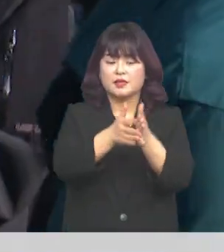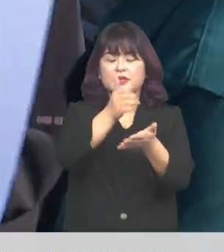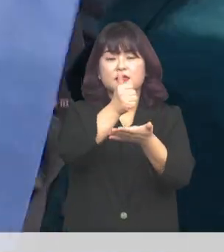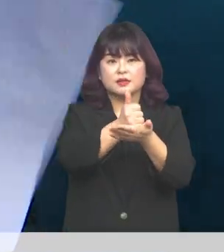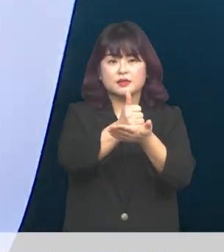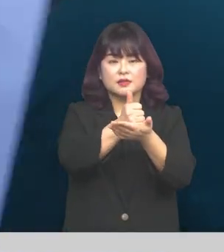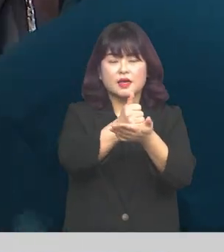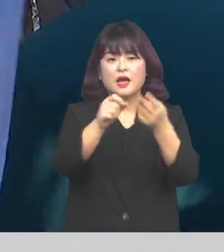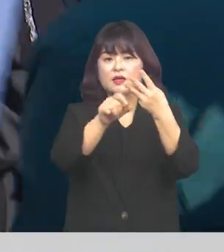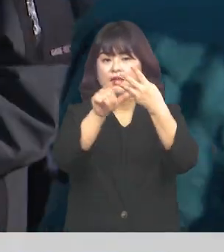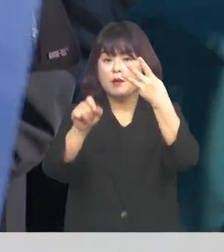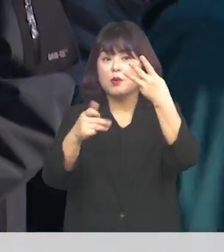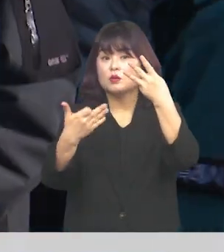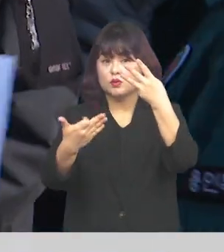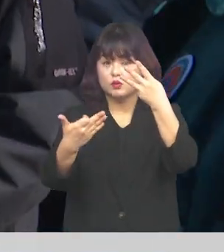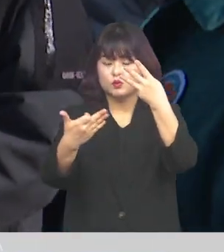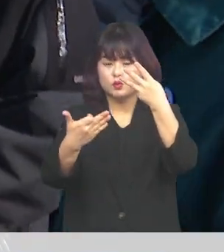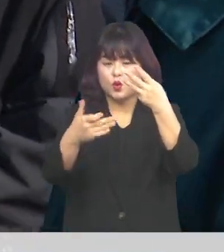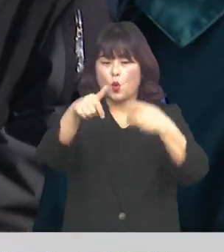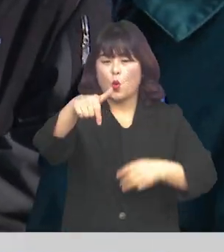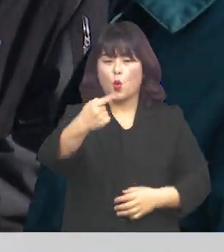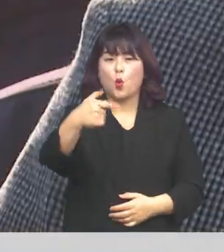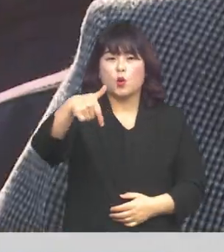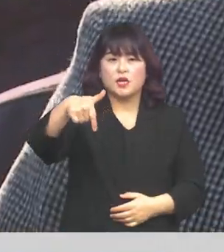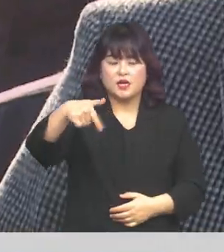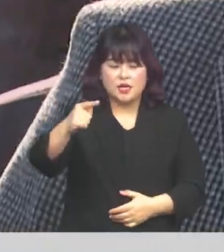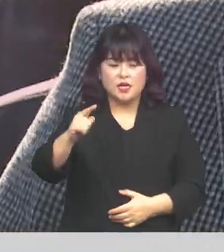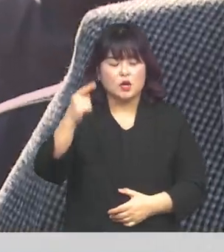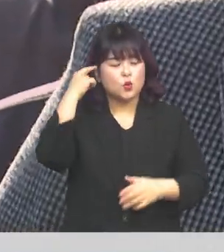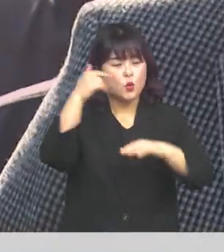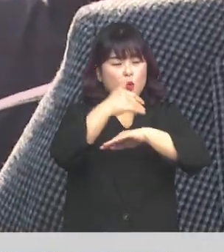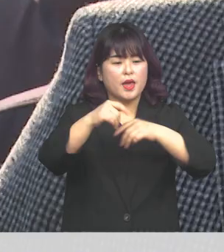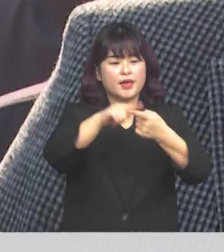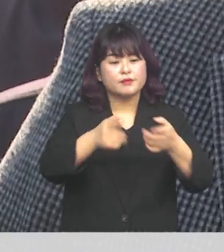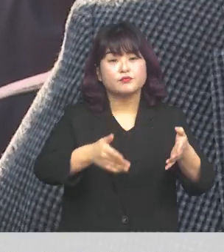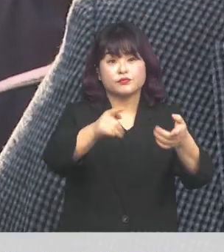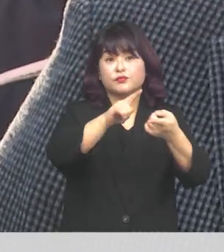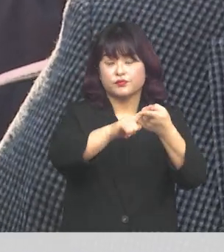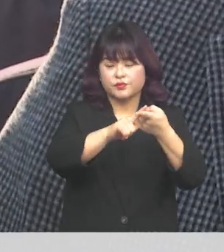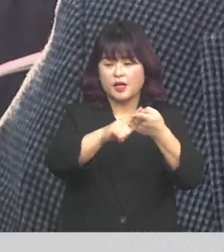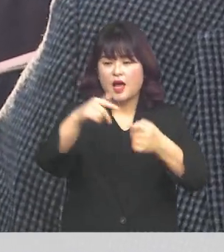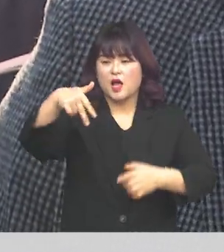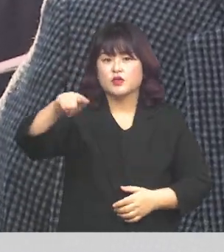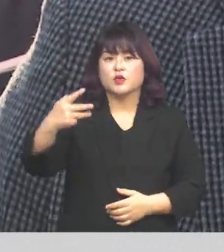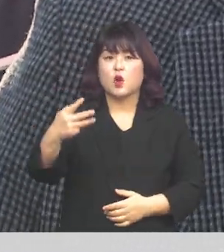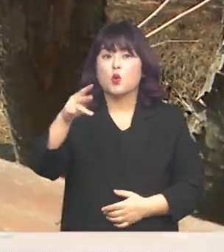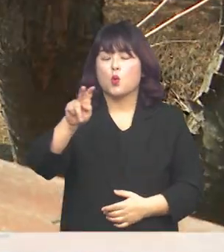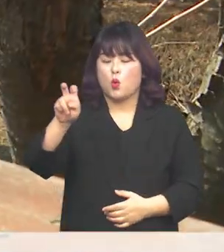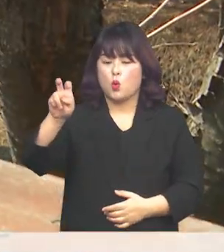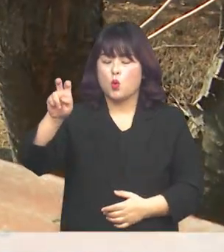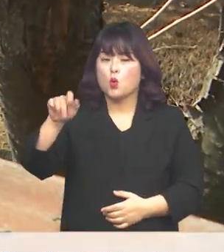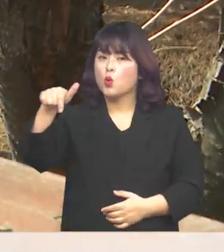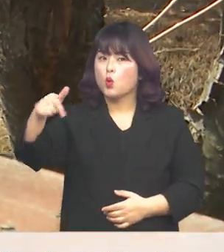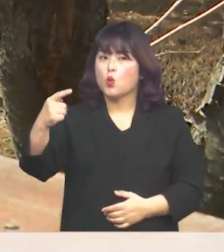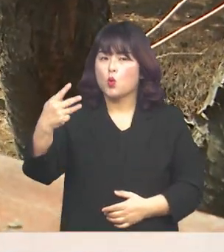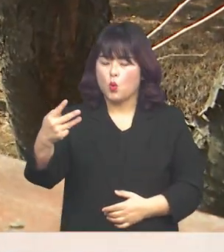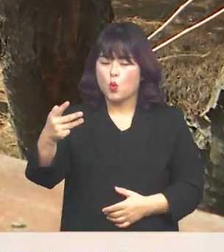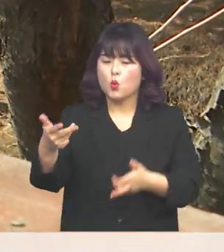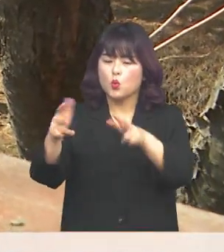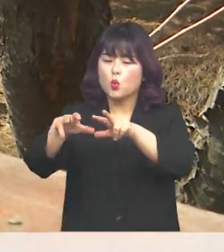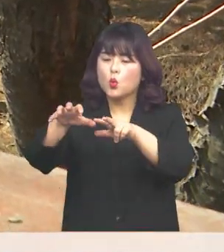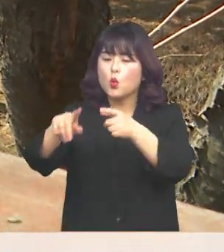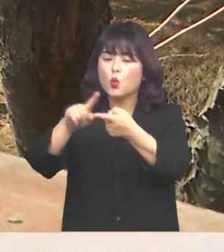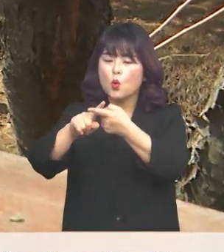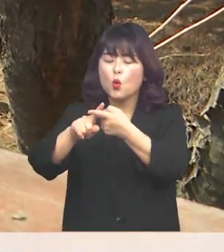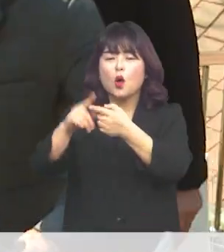이상일 용인특례시장은 지난 19일 고기동 용인도시계획도로 개설 현장과 절골글린공원 통학로 정비사업